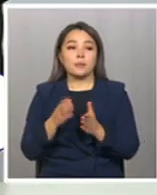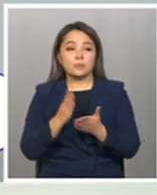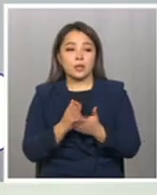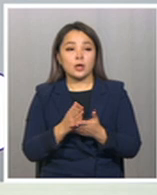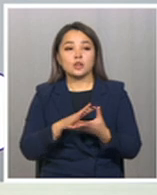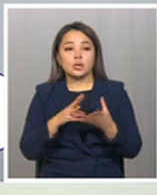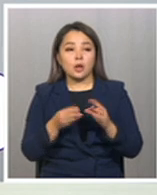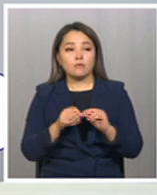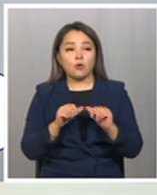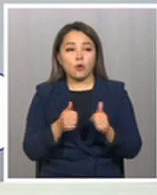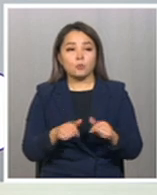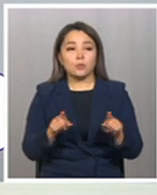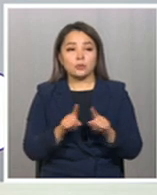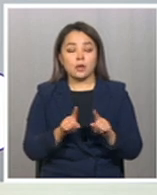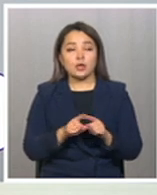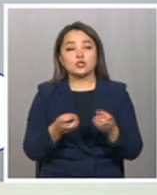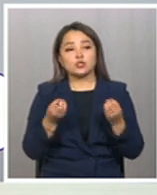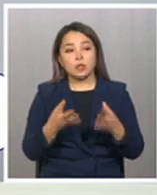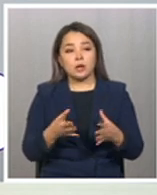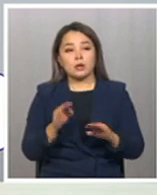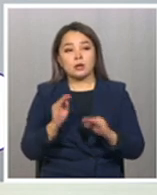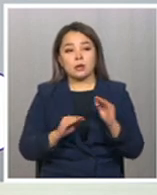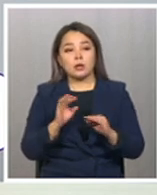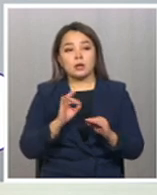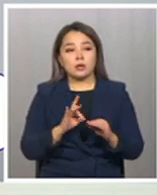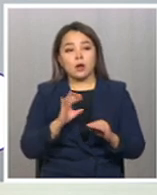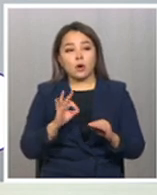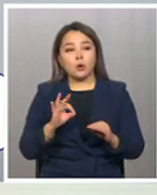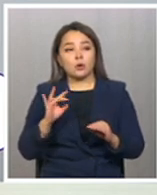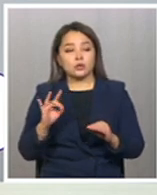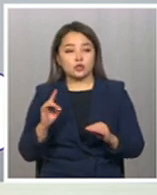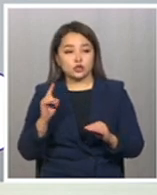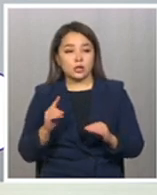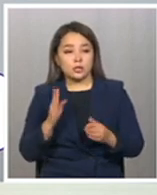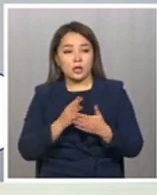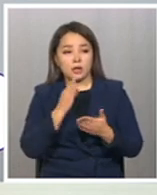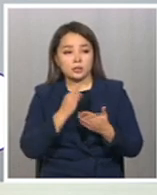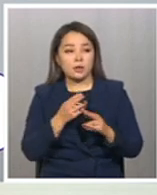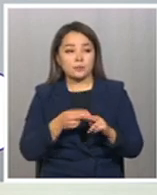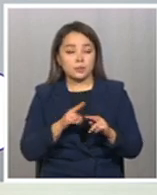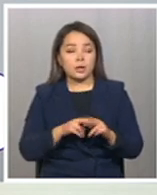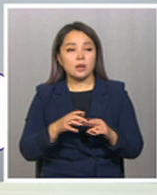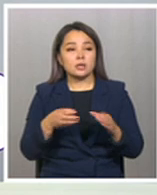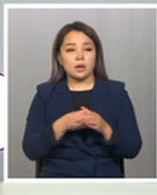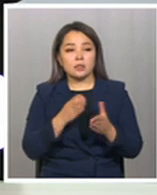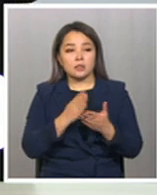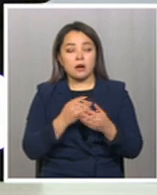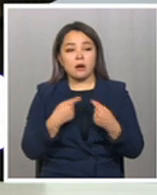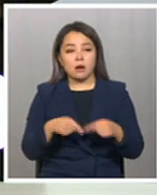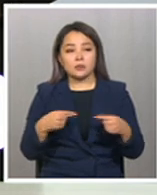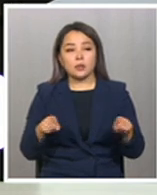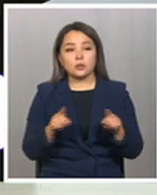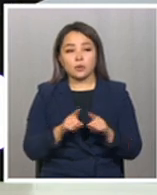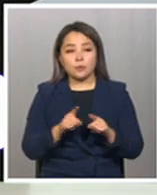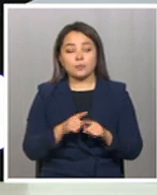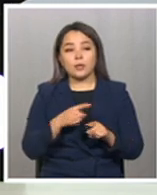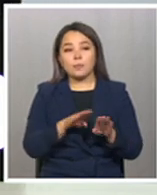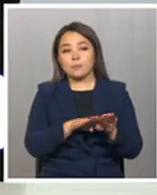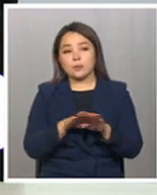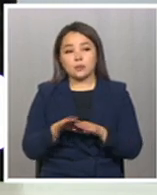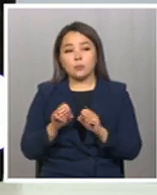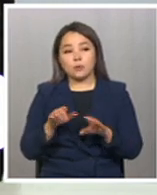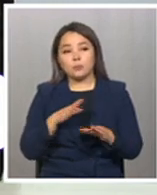Жалпы формуласы жай эфирлердің ROR'. Бұл жерде радикалдар әр түрлі немесе бірдей болу